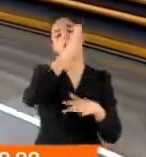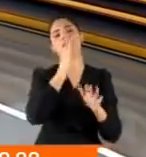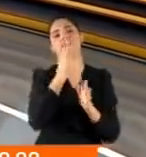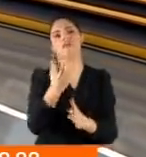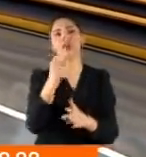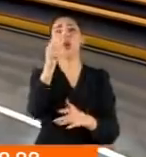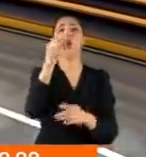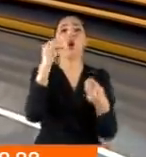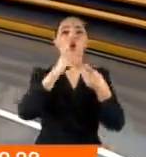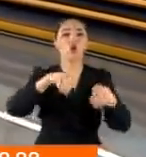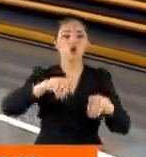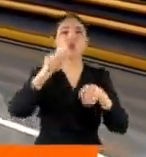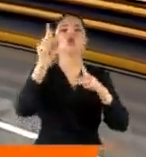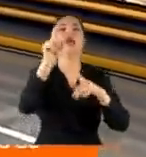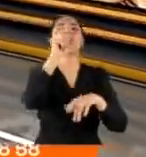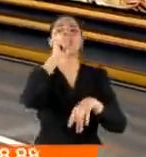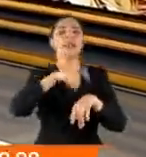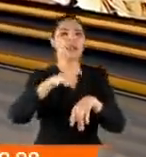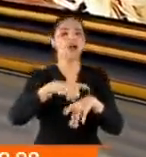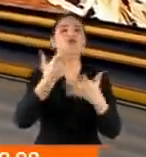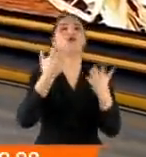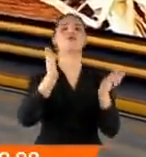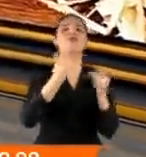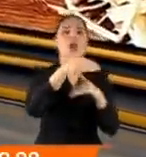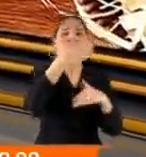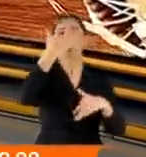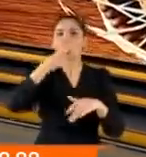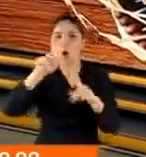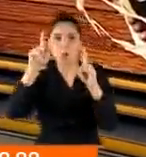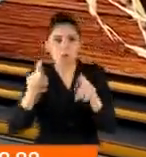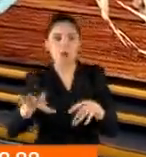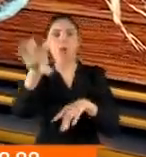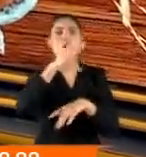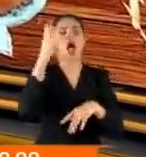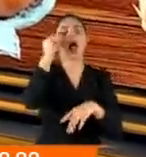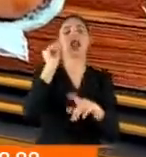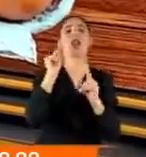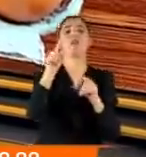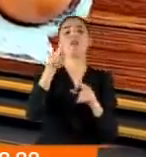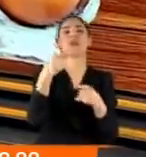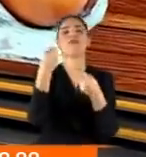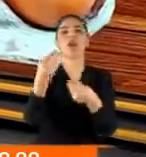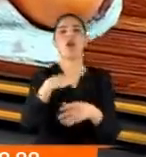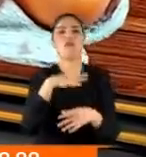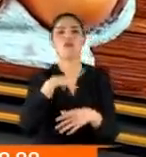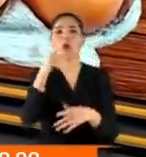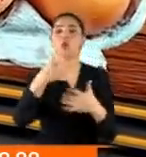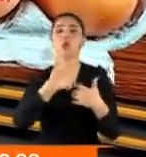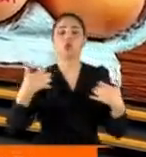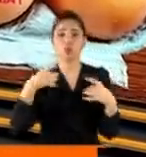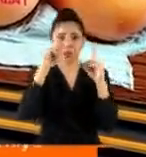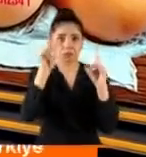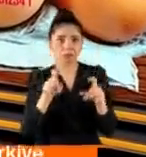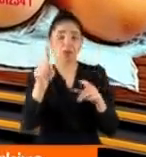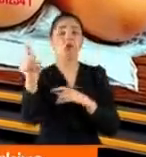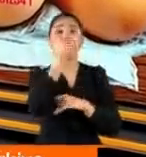O yumurtayı yumurtlayan tavuk kafeste mi yetişmiş yoksa doğal ortamda mı? Bunu anlamamızı sağlıyor numaralar. Peki ne kadar güvenilirler?